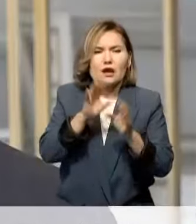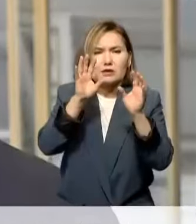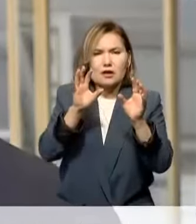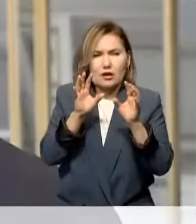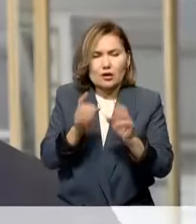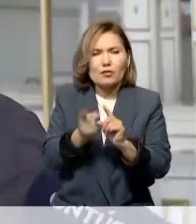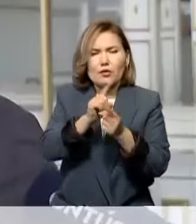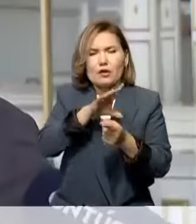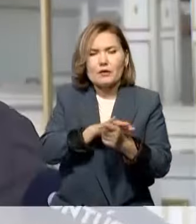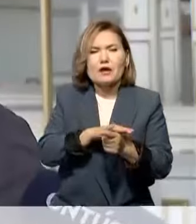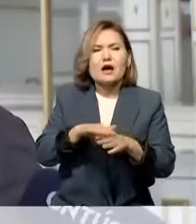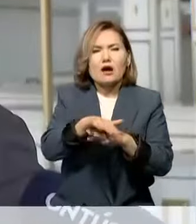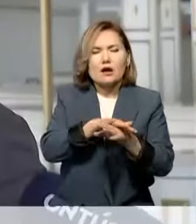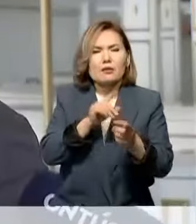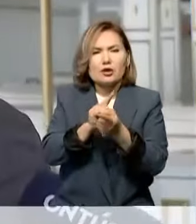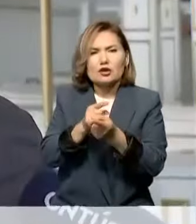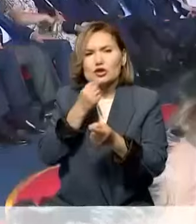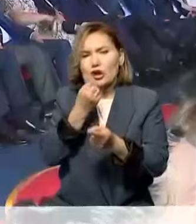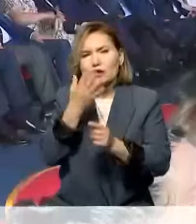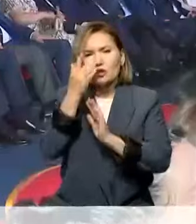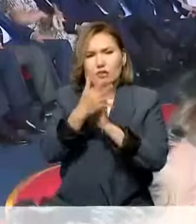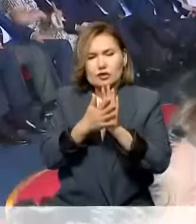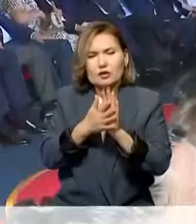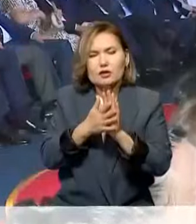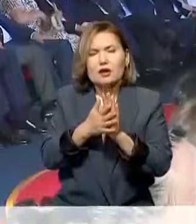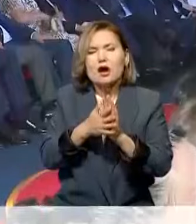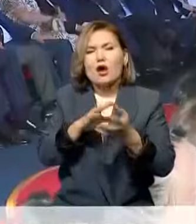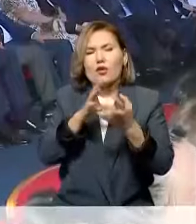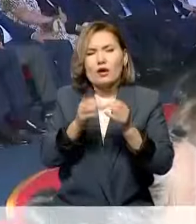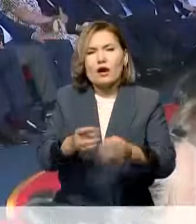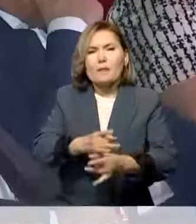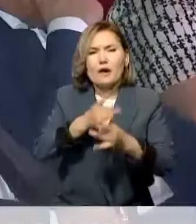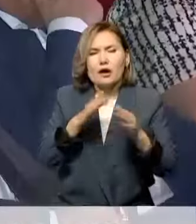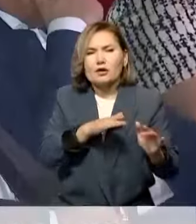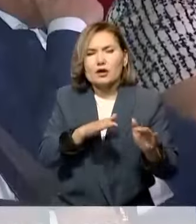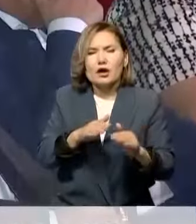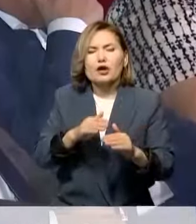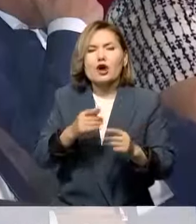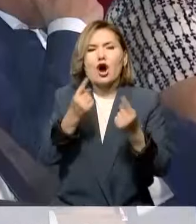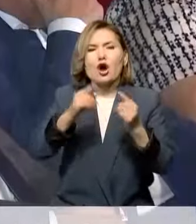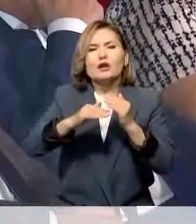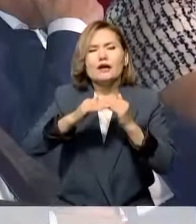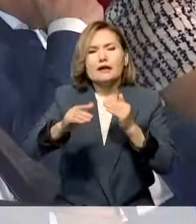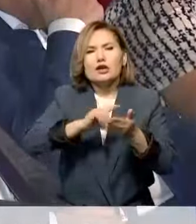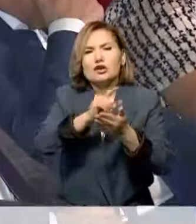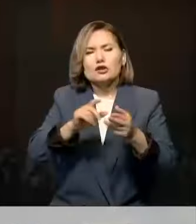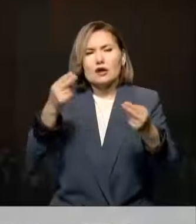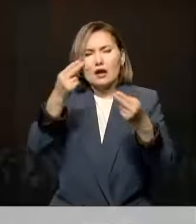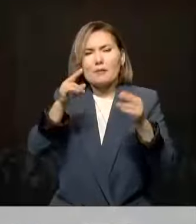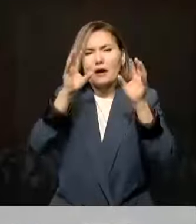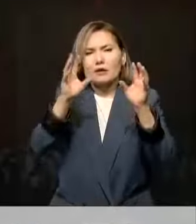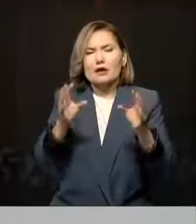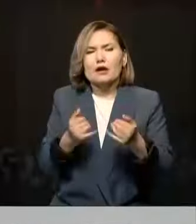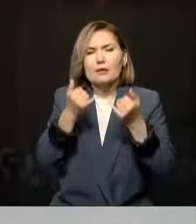Сайлаушылармен жиі кездесеміз, жақсы түсінеді, ұғынады. Мерекелік салтанатты іс-шара Ұлы дала шежіресі ата заң деген атаумен өтті.